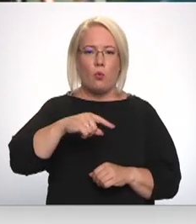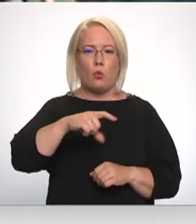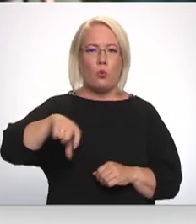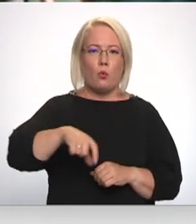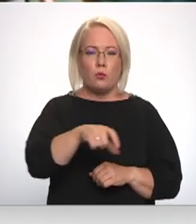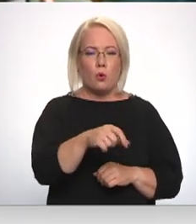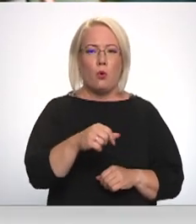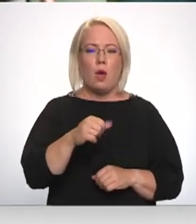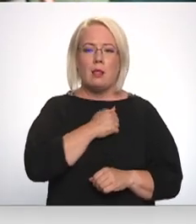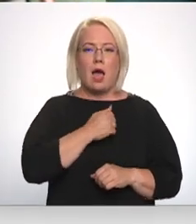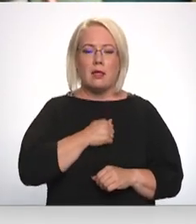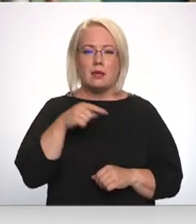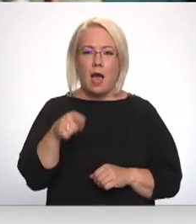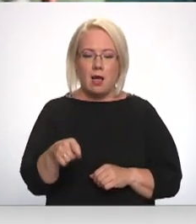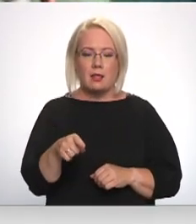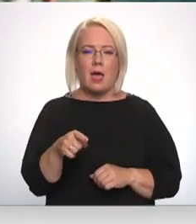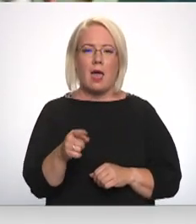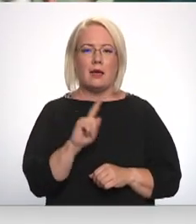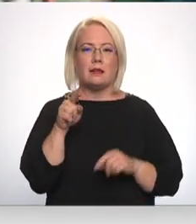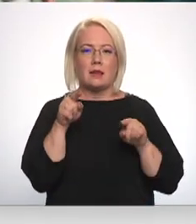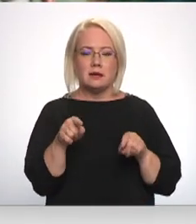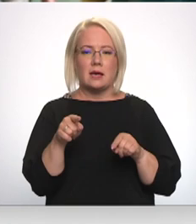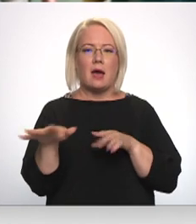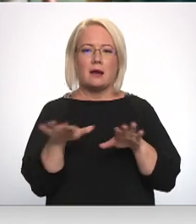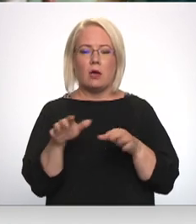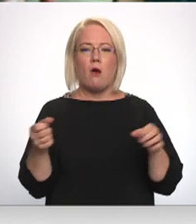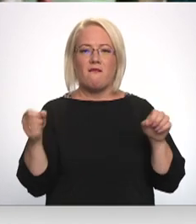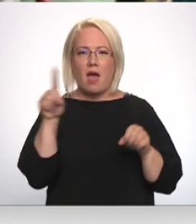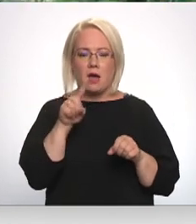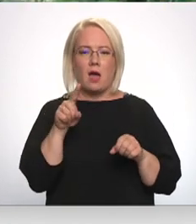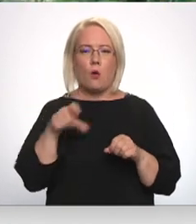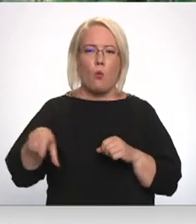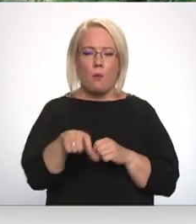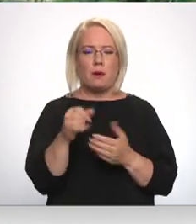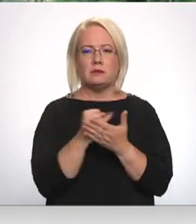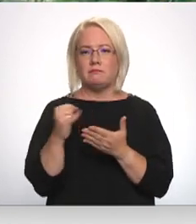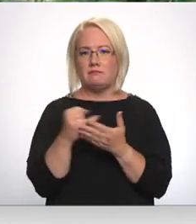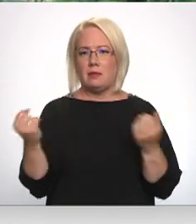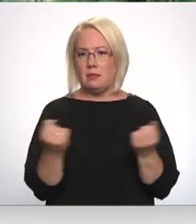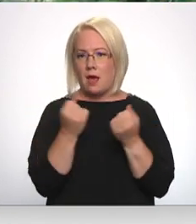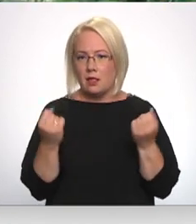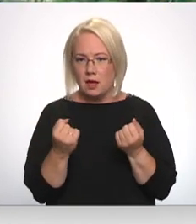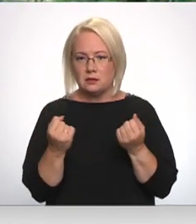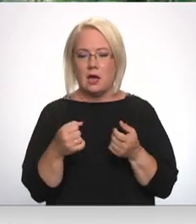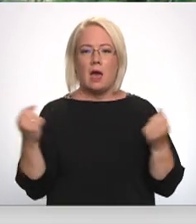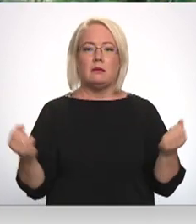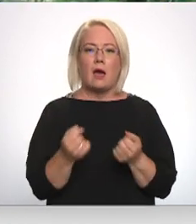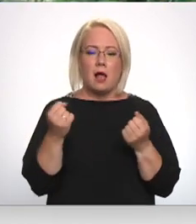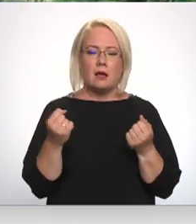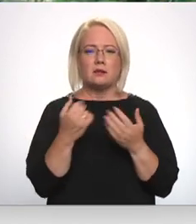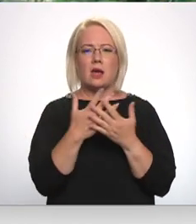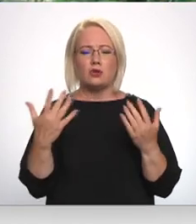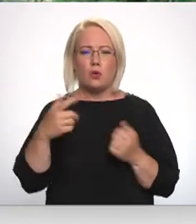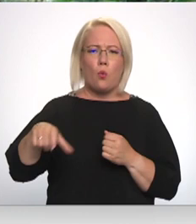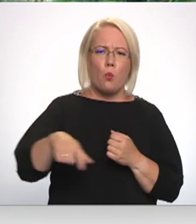citiem reģioniem tiešām iezīmējas ar to, ka Latgale tiek rikots vairāk šīs upju sakopšanas talkas. Tolkas dažādos Latgales upjos dabas